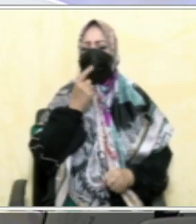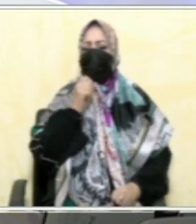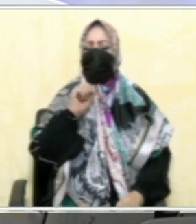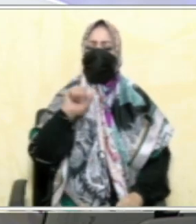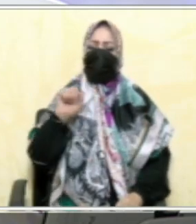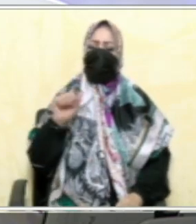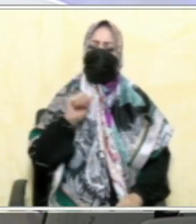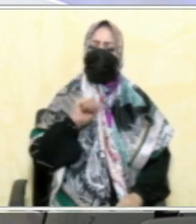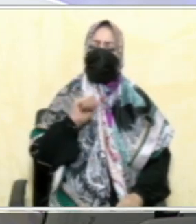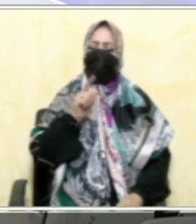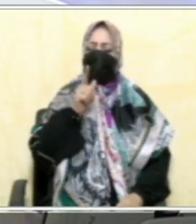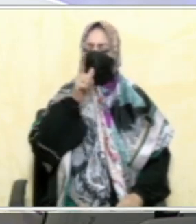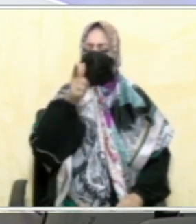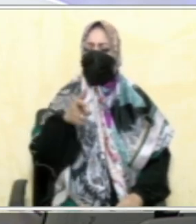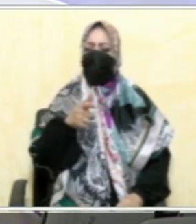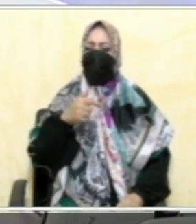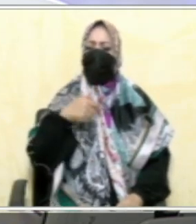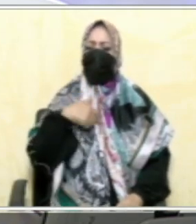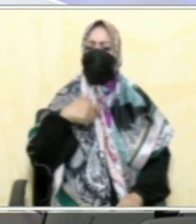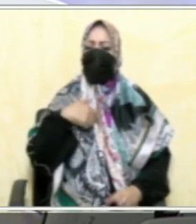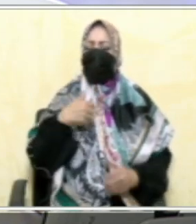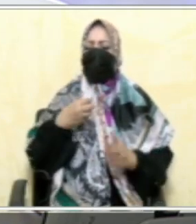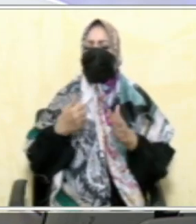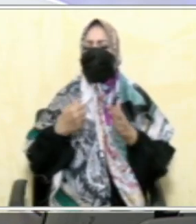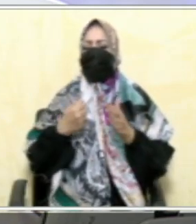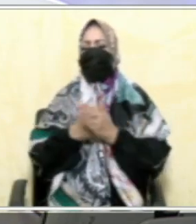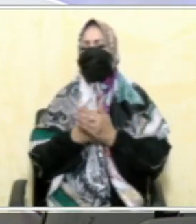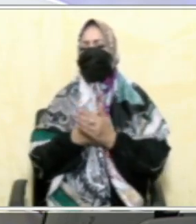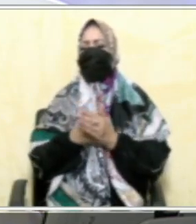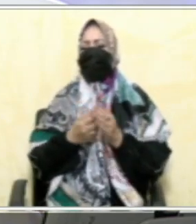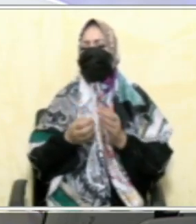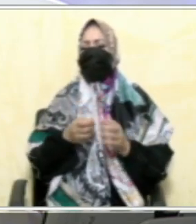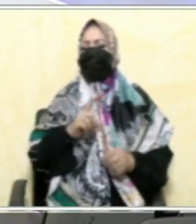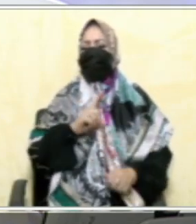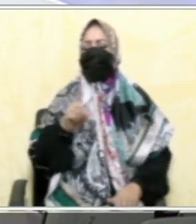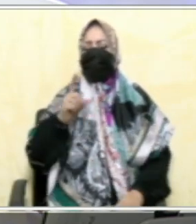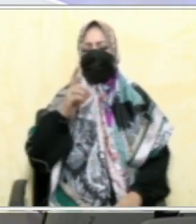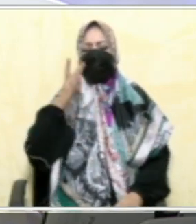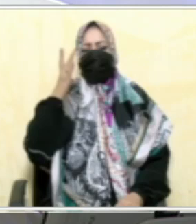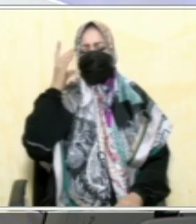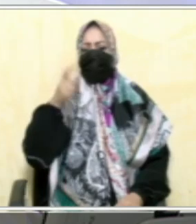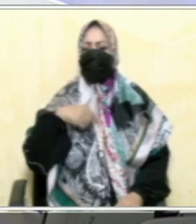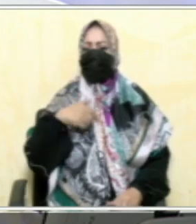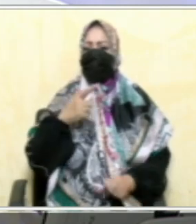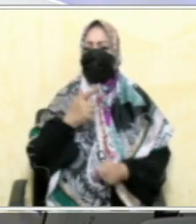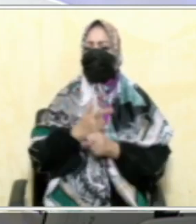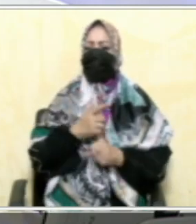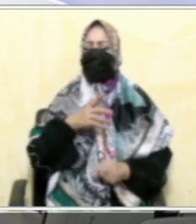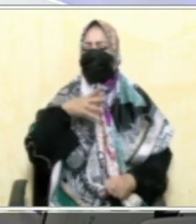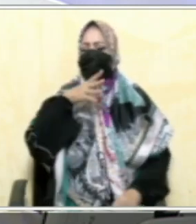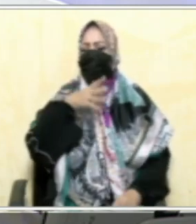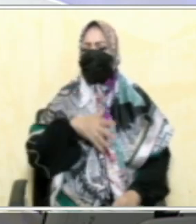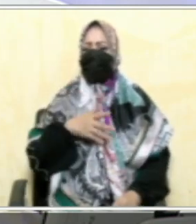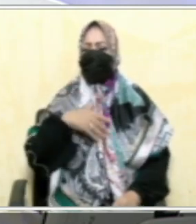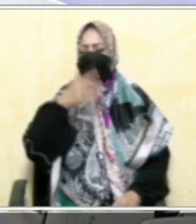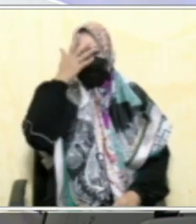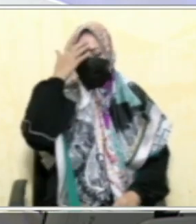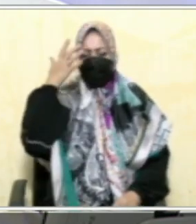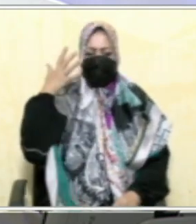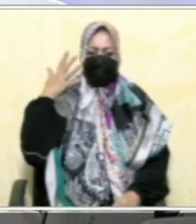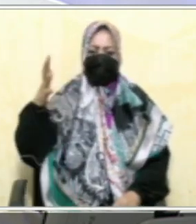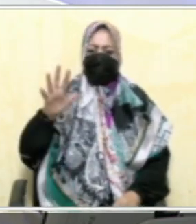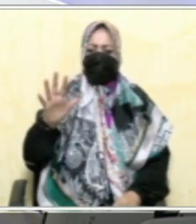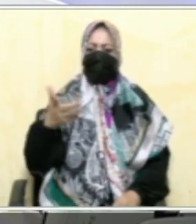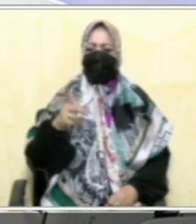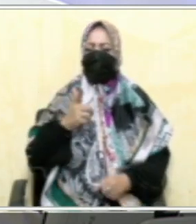يوجد العلم ولا حتى أساتذة الجامعات يوجد عندهم ضعف وكذا. وبالتالي فأول